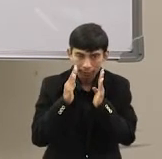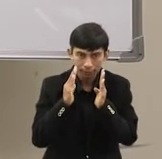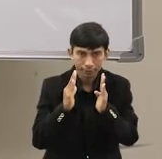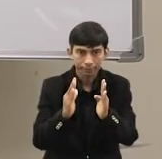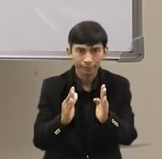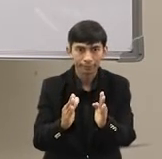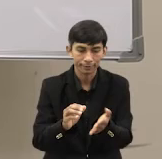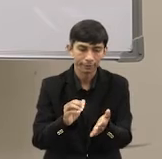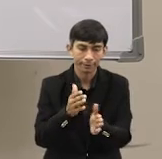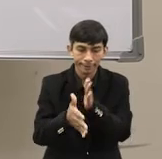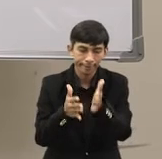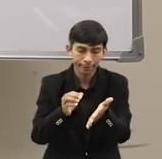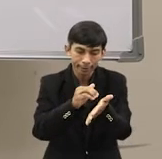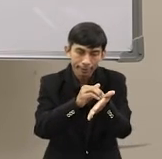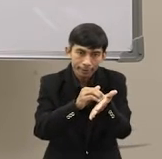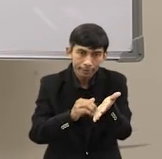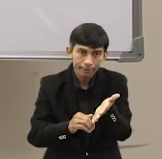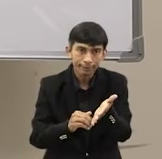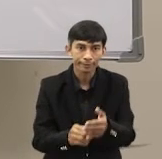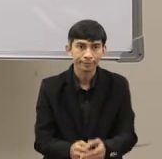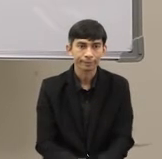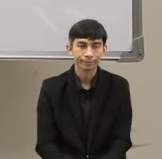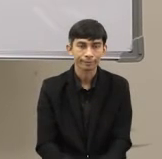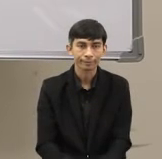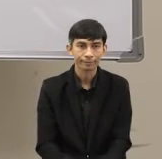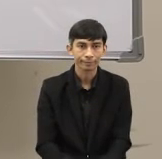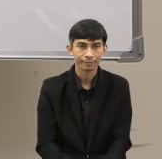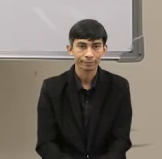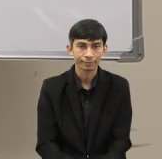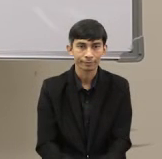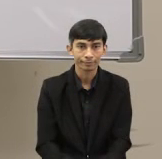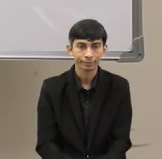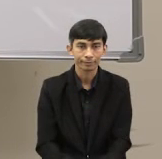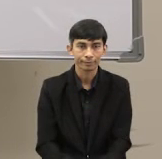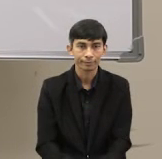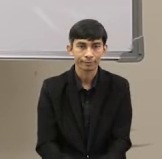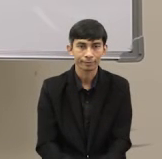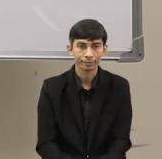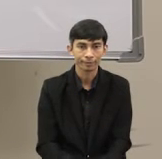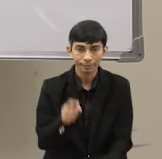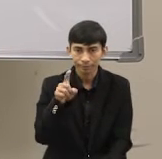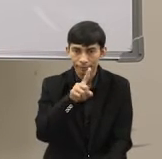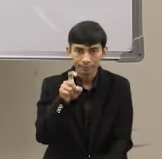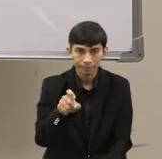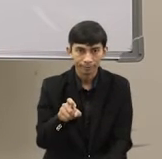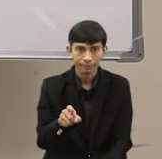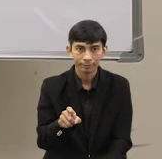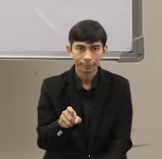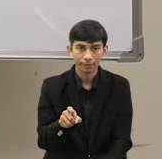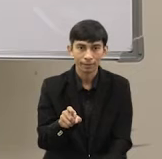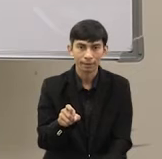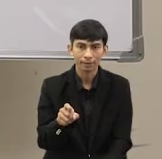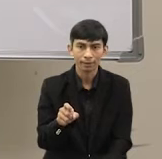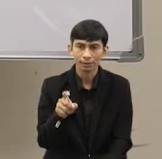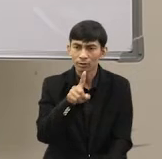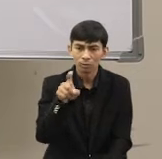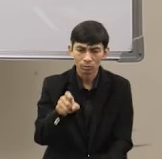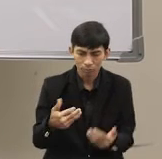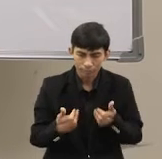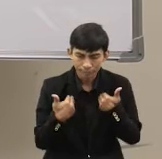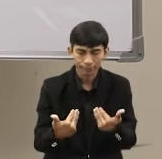nâng sẽ nhạc đọc hóa dưỡng. Chà hay nâng mùi tiết cứ sầm nùa ta con chọt xua dạng mệnh.